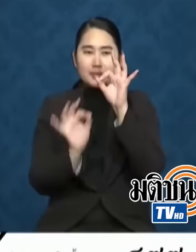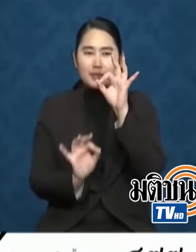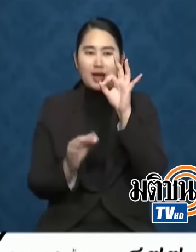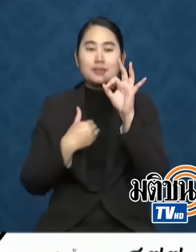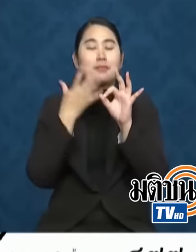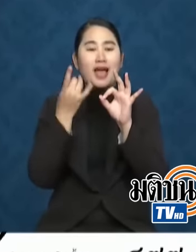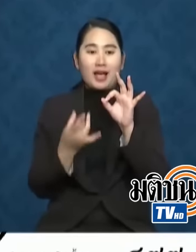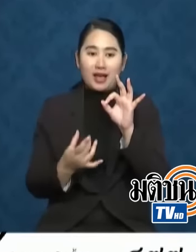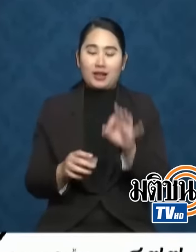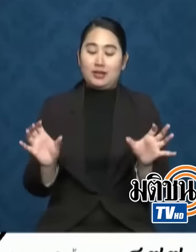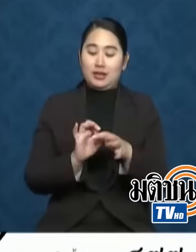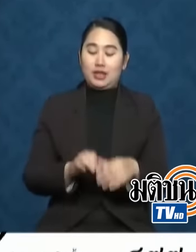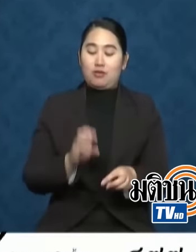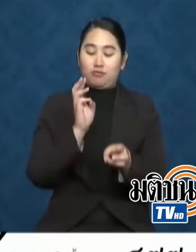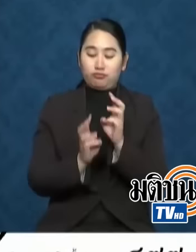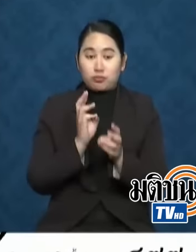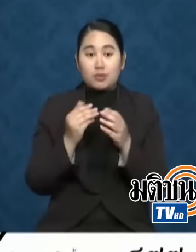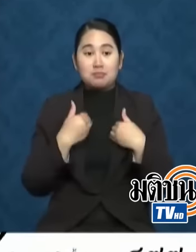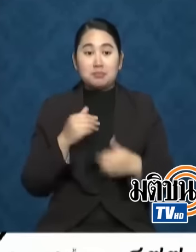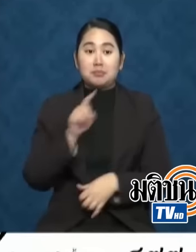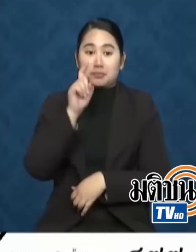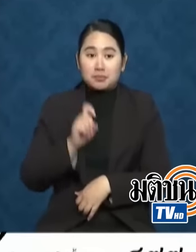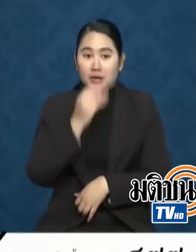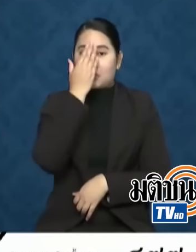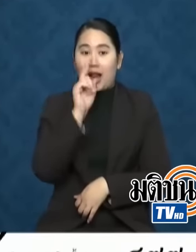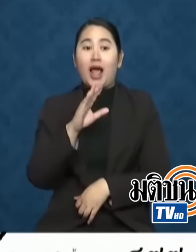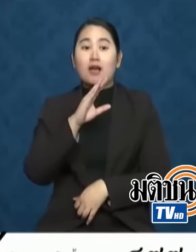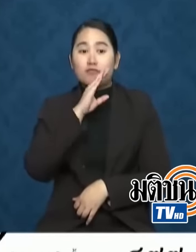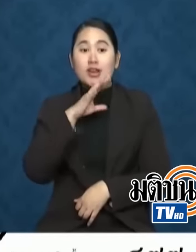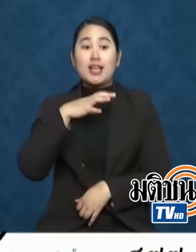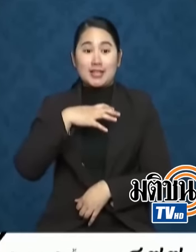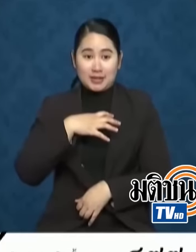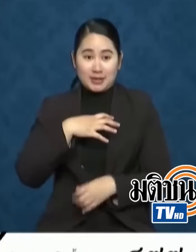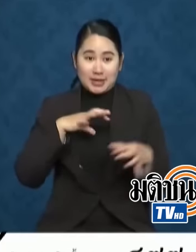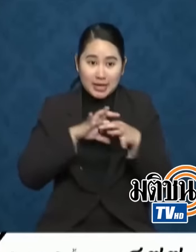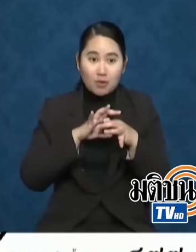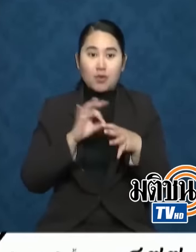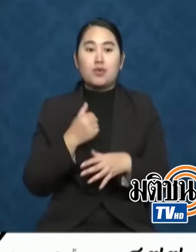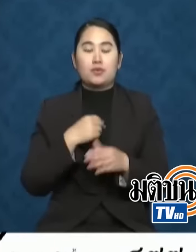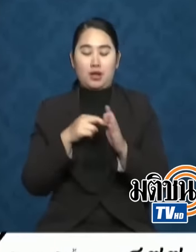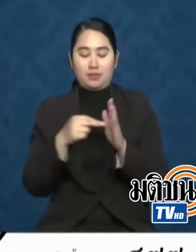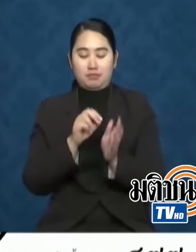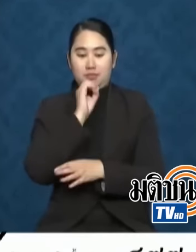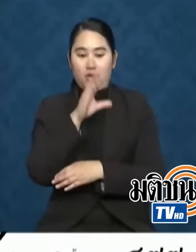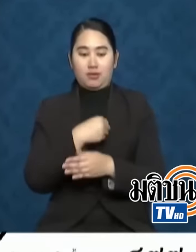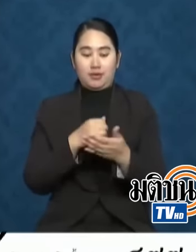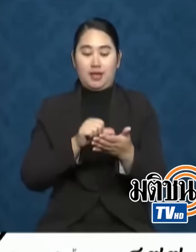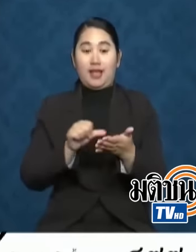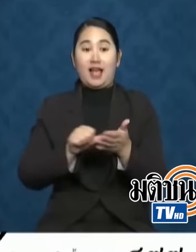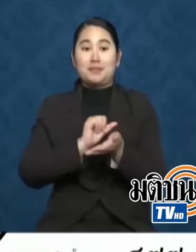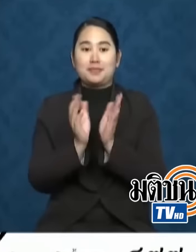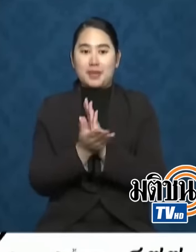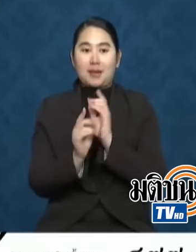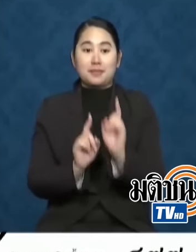มันมีความเกี่ยวข้องกับฝุ่นพิษข้ามพรมแดนหรือเปล่าเพราะถ้ามันเกี่ยวข้องเนี่ยผมขอให้เปลี่ยนตัวชี้วัดให้มันสัมฤ